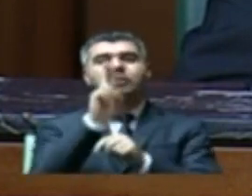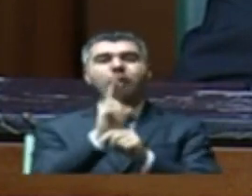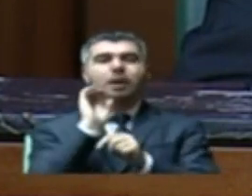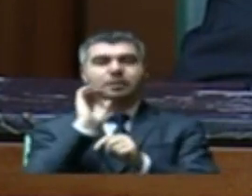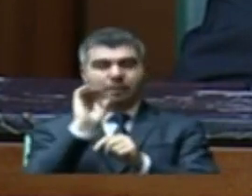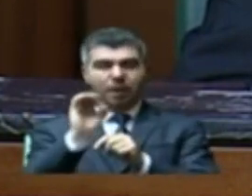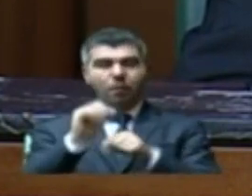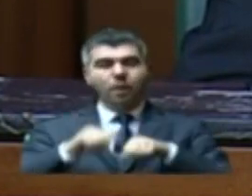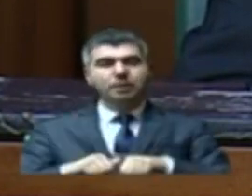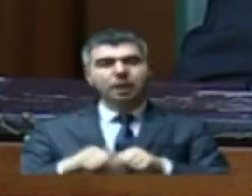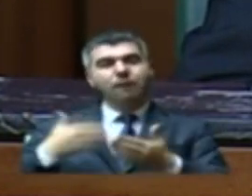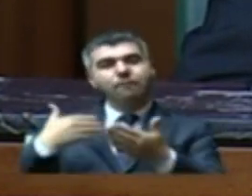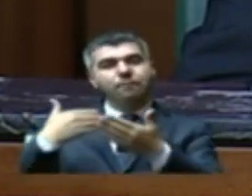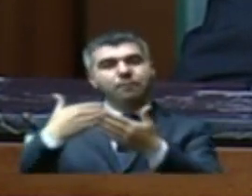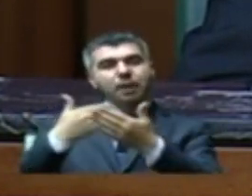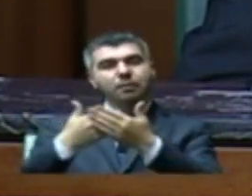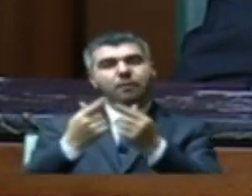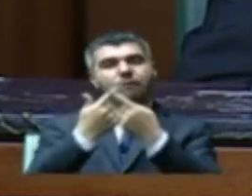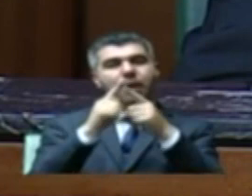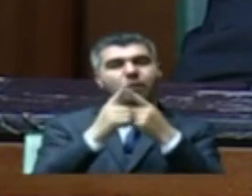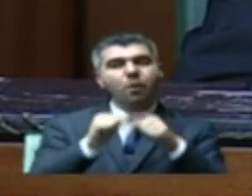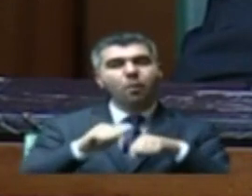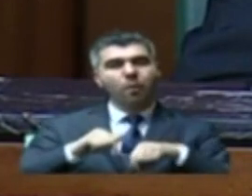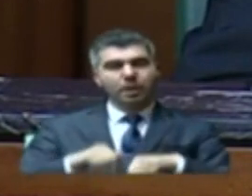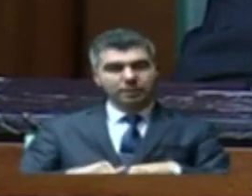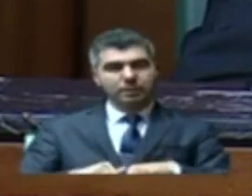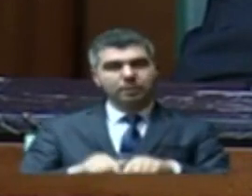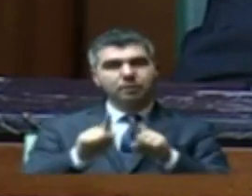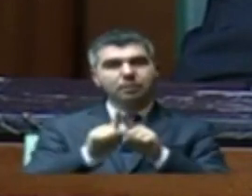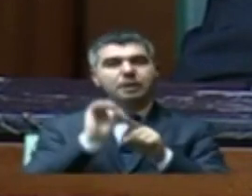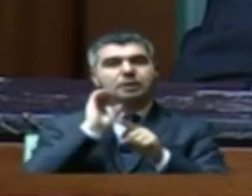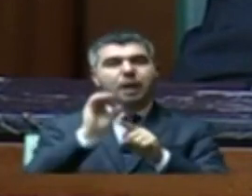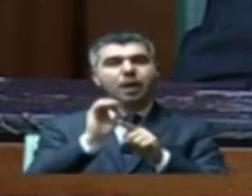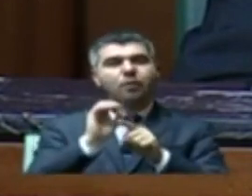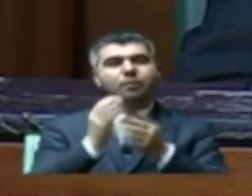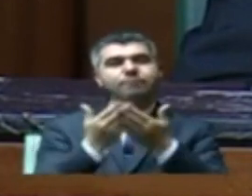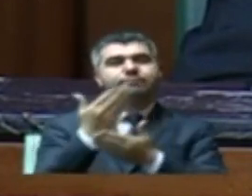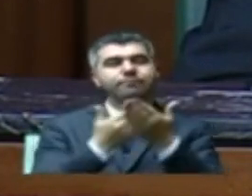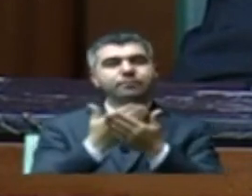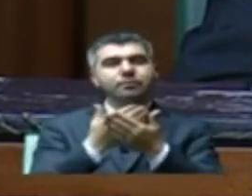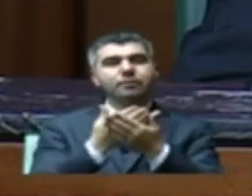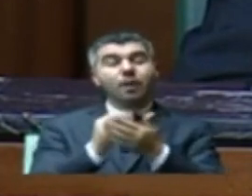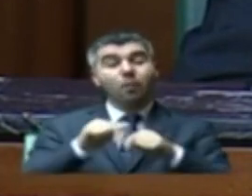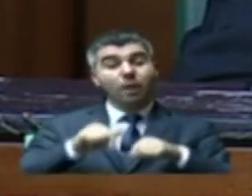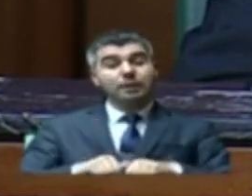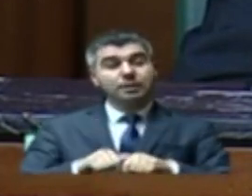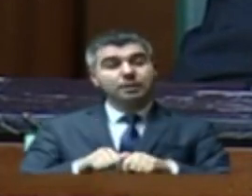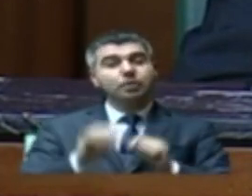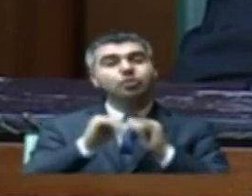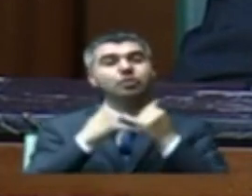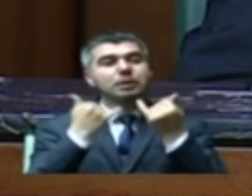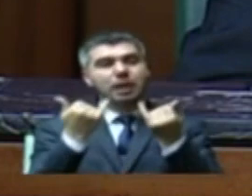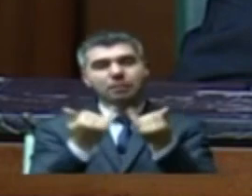الموجهة لوزارتها إلى ما بعد الأسئلة الموجهة لقطاع التنمية المستدامة، نظراً لارتباط السيدة